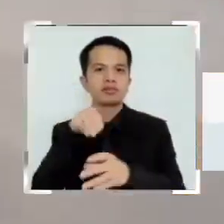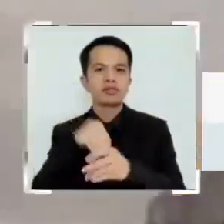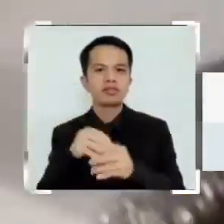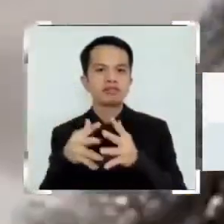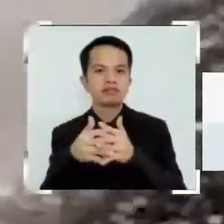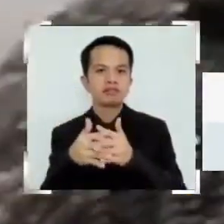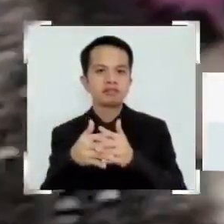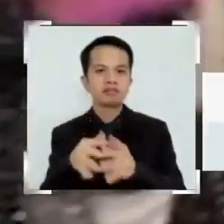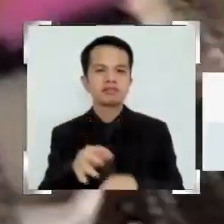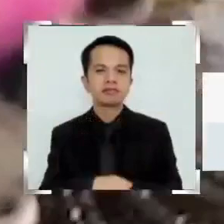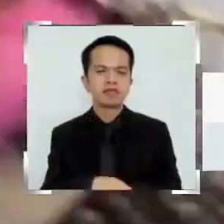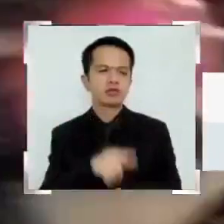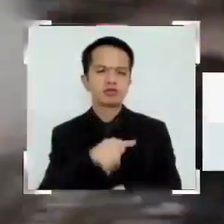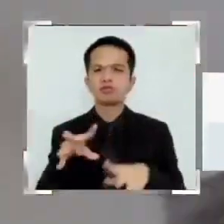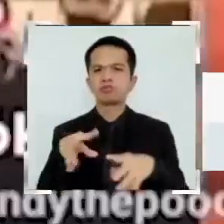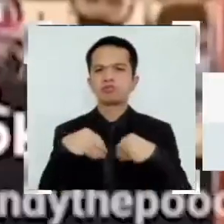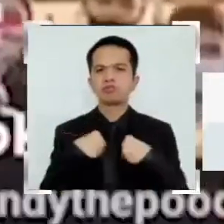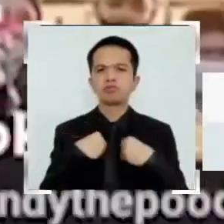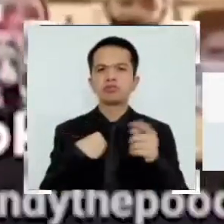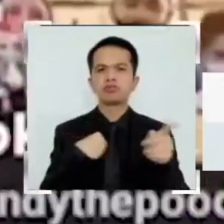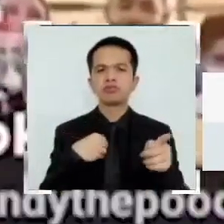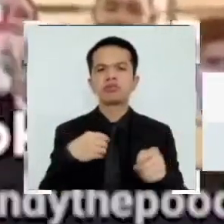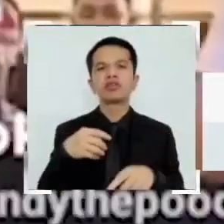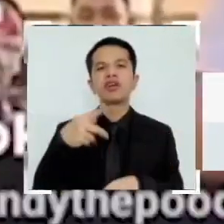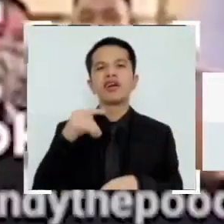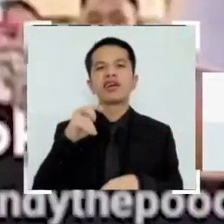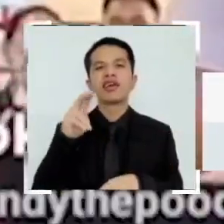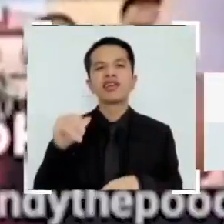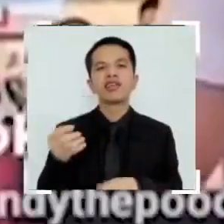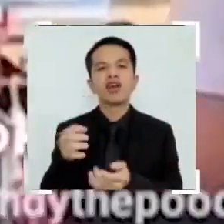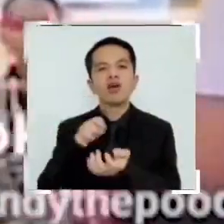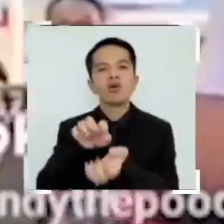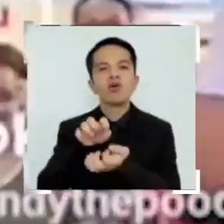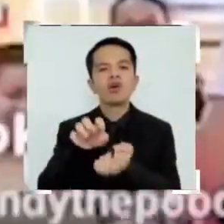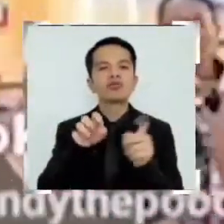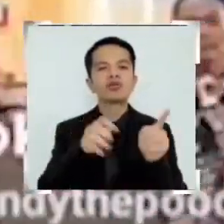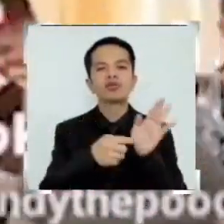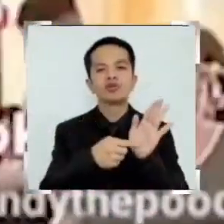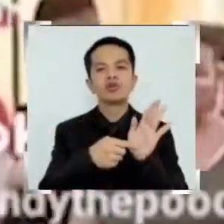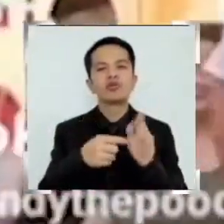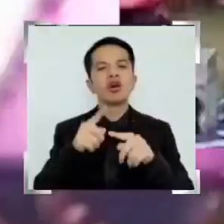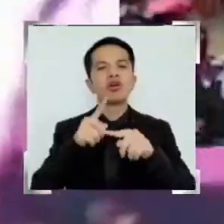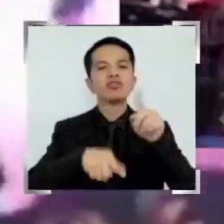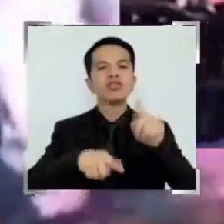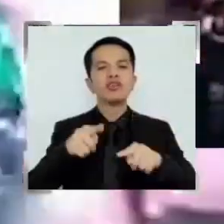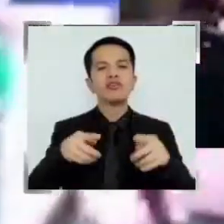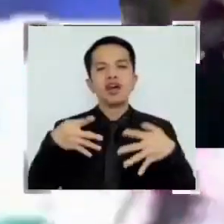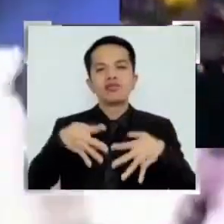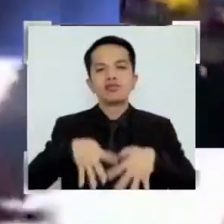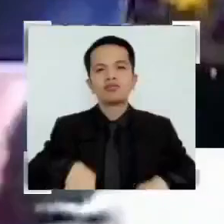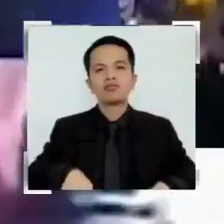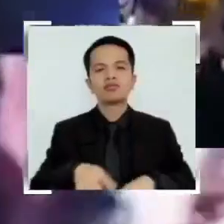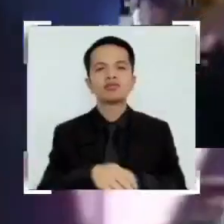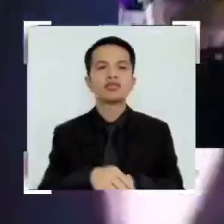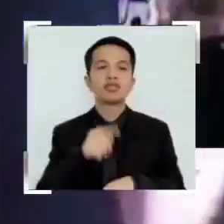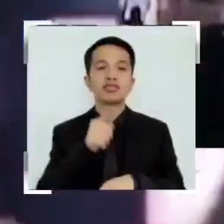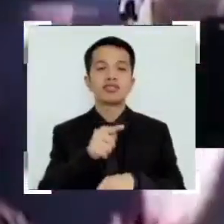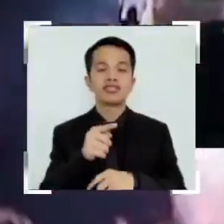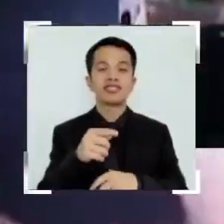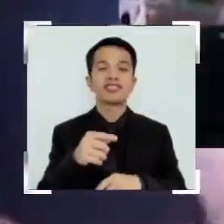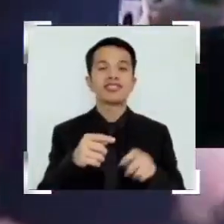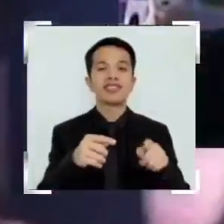Challenge accepted para kay Candy the Poodle ang rumampa, suot ang iba't ibang gown. Siya ang itinanghal na Miss Universe Canine